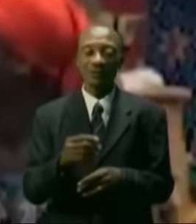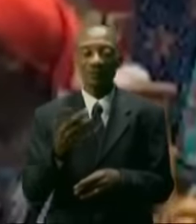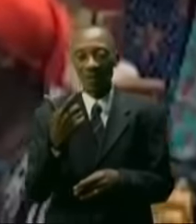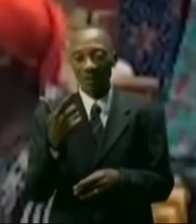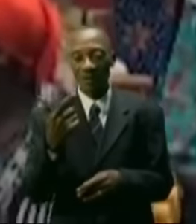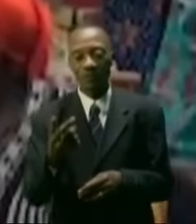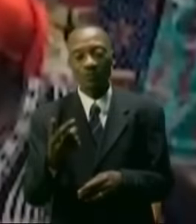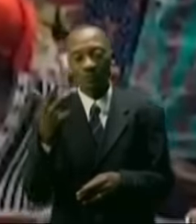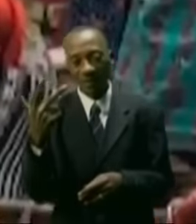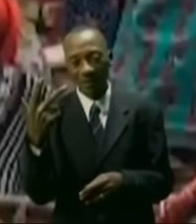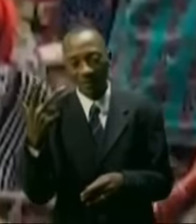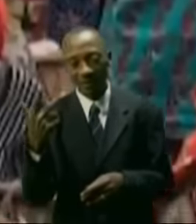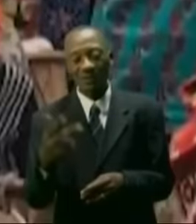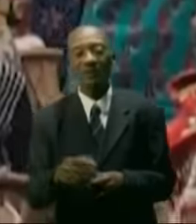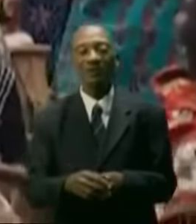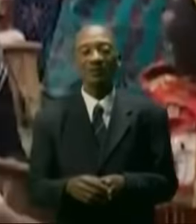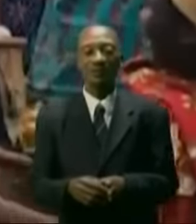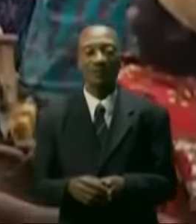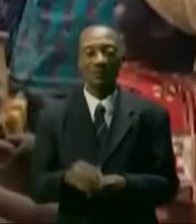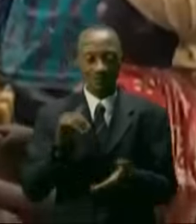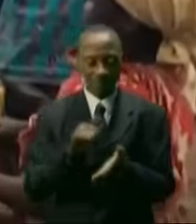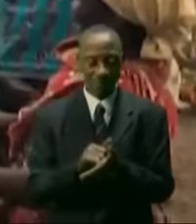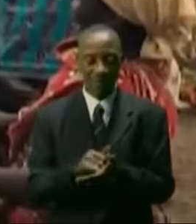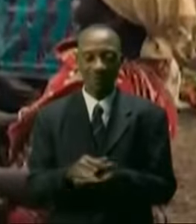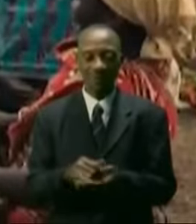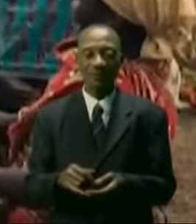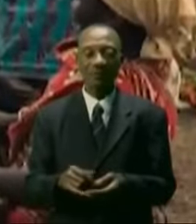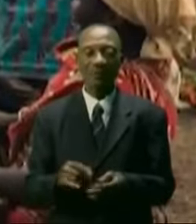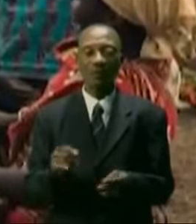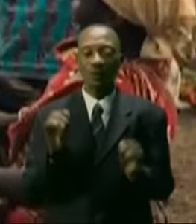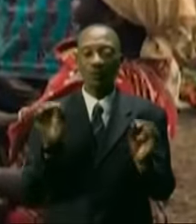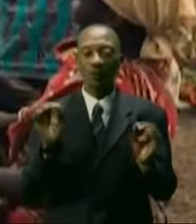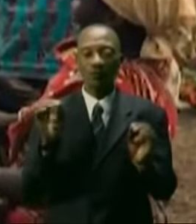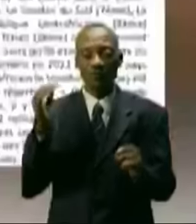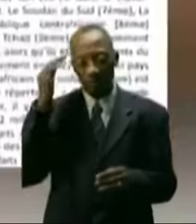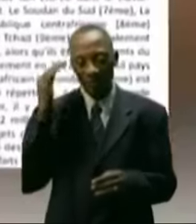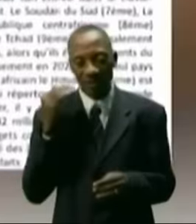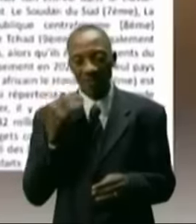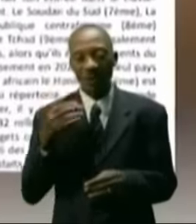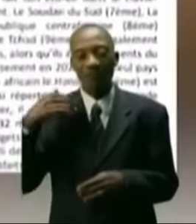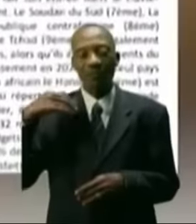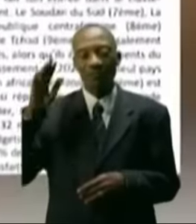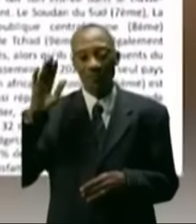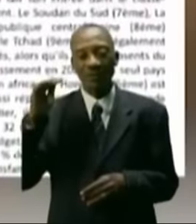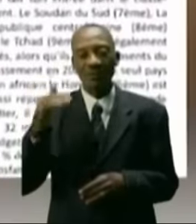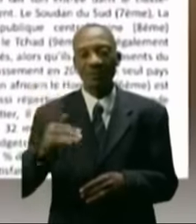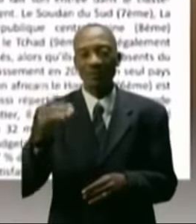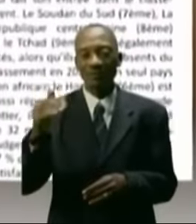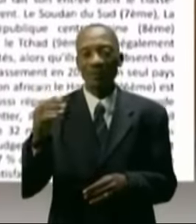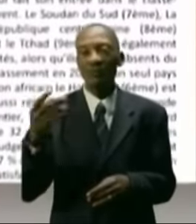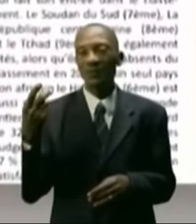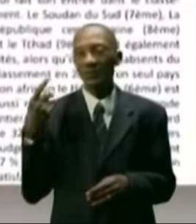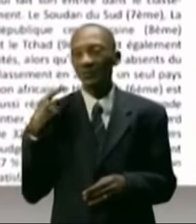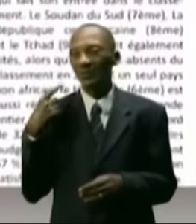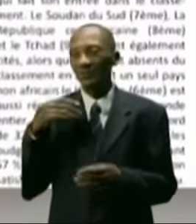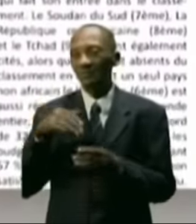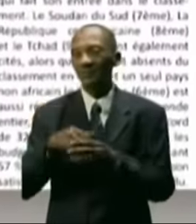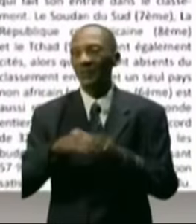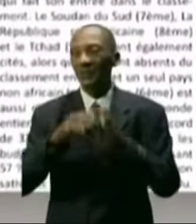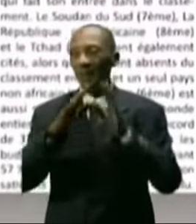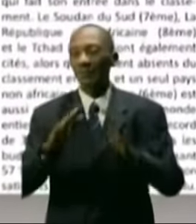Conseil norvégien pour les réfugiés. Ce rapport est fondé sur trois critères: le niveau de volonté politique de la